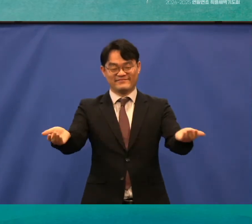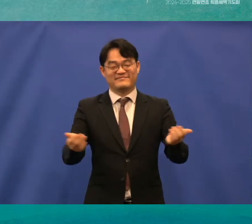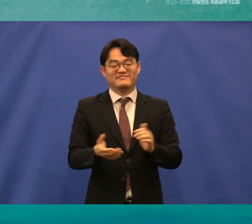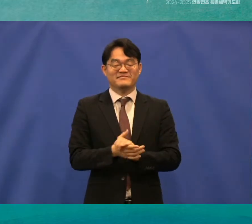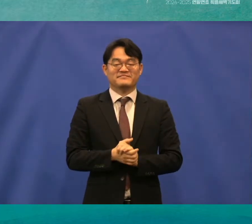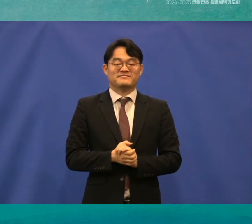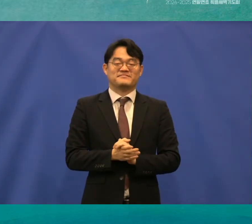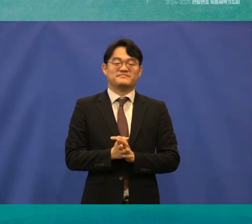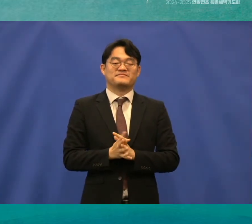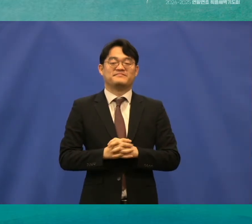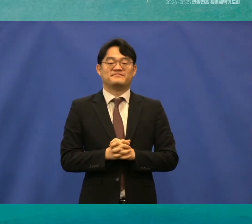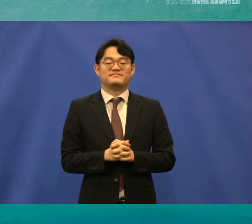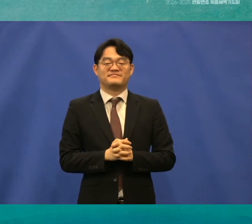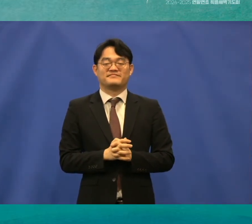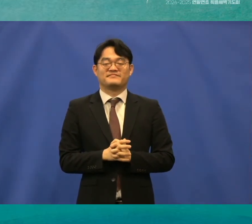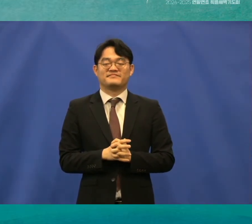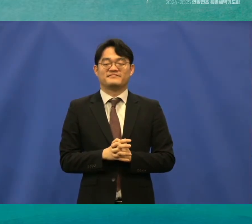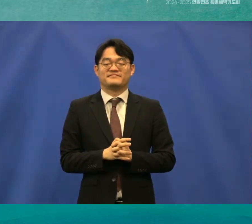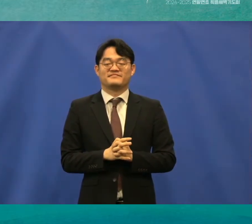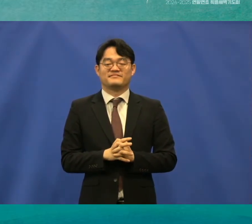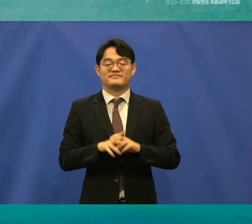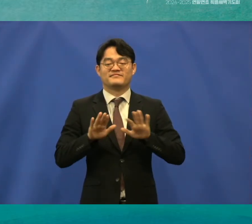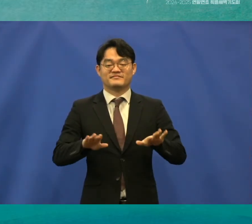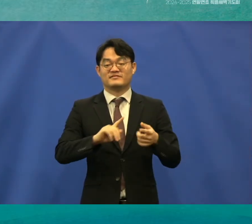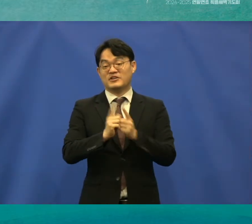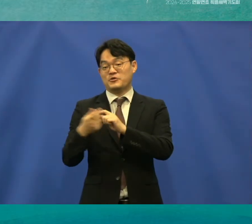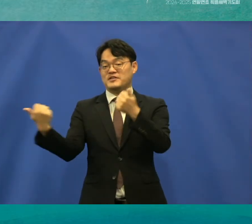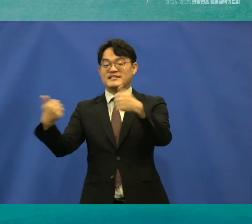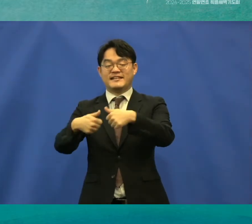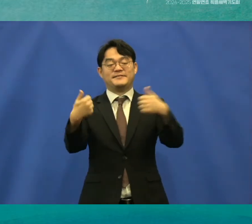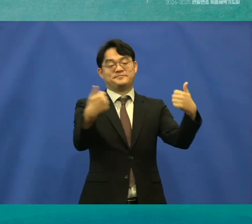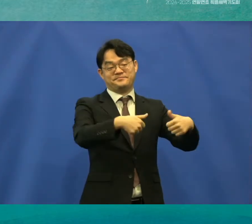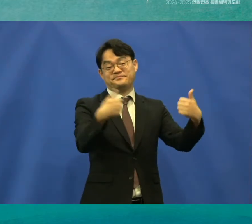자, 우리 앞뒤로 인사하겠습니다.